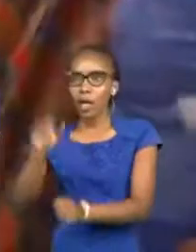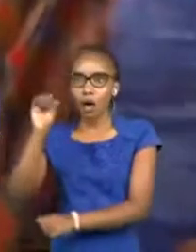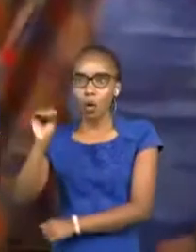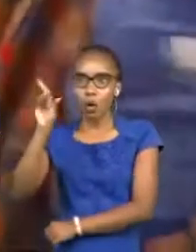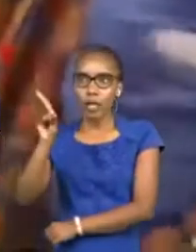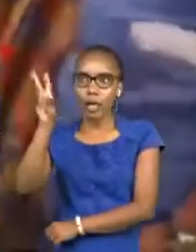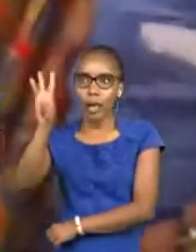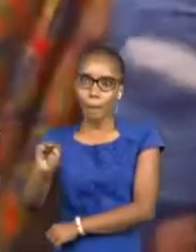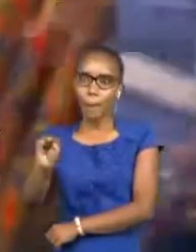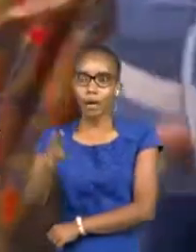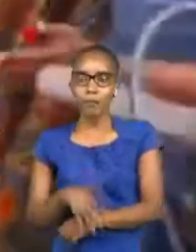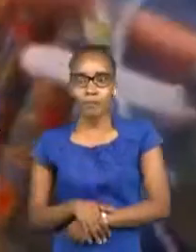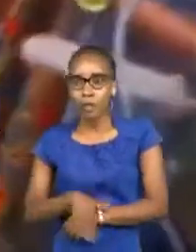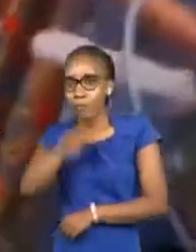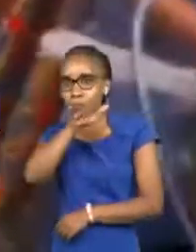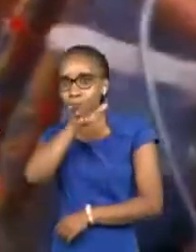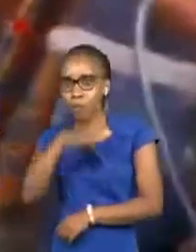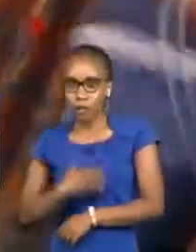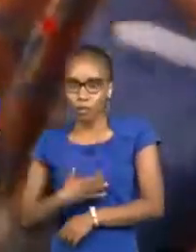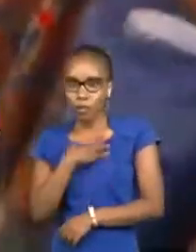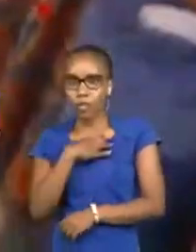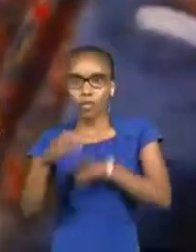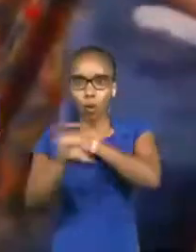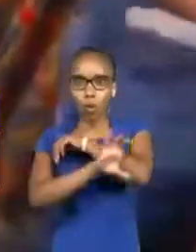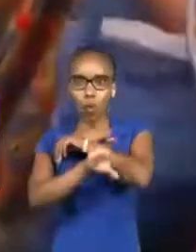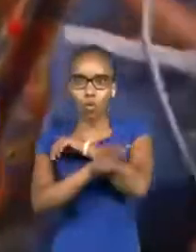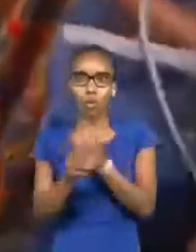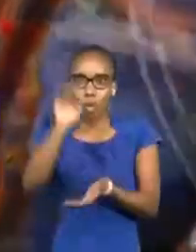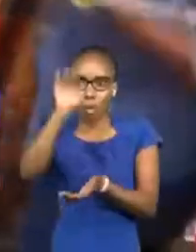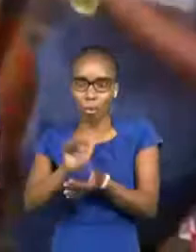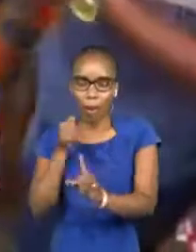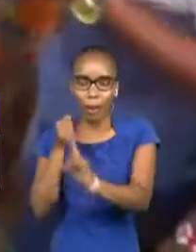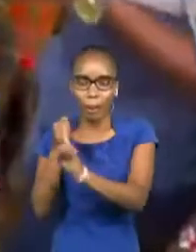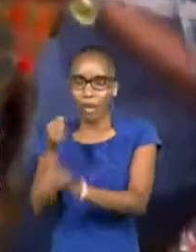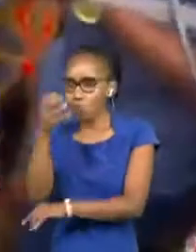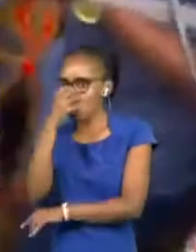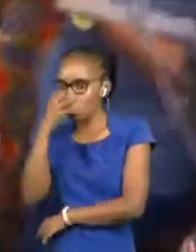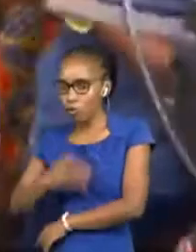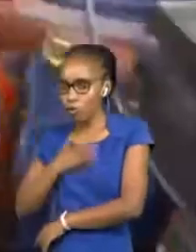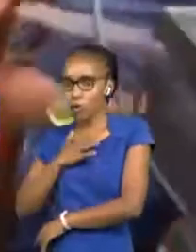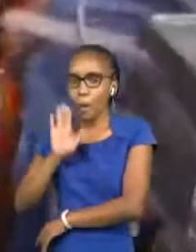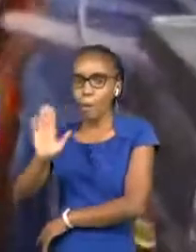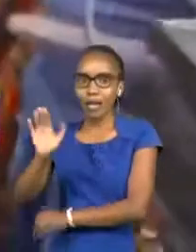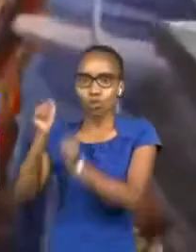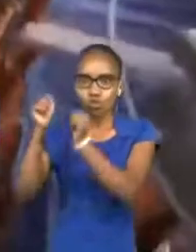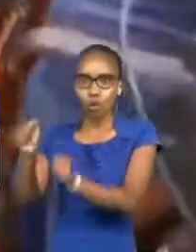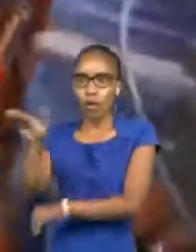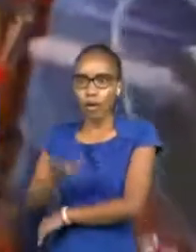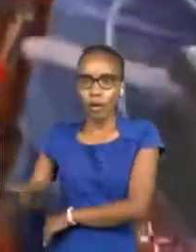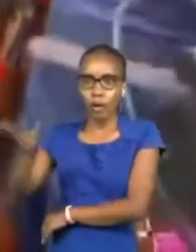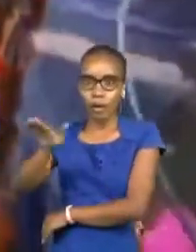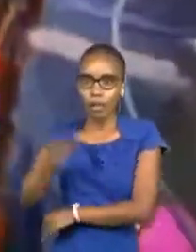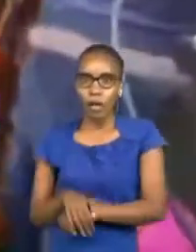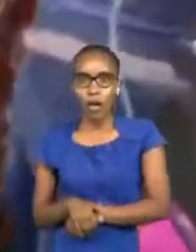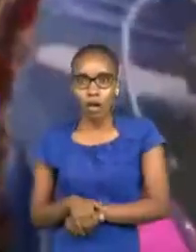ODM. Odinga's trip in the coast appears to minimize the impact of DP Ruto's forays into his coastal stronghold. There are